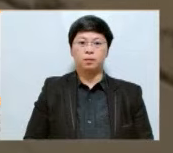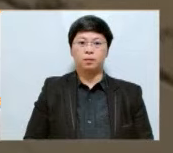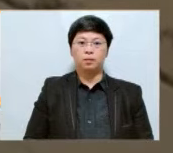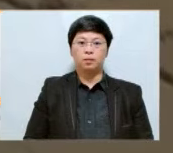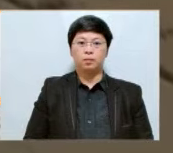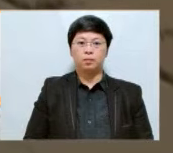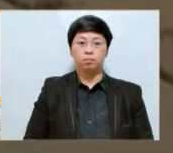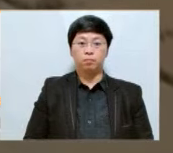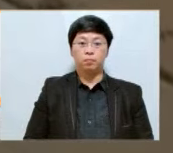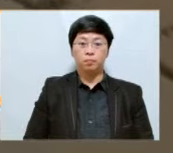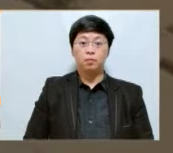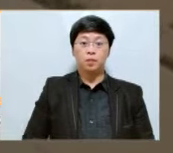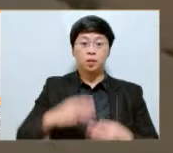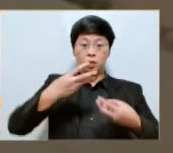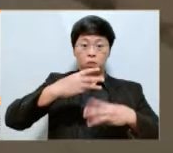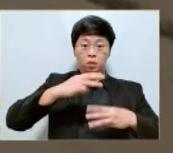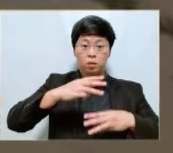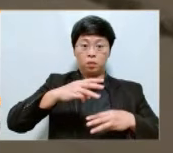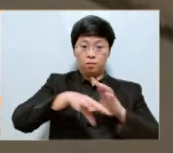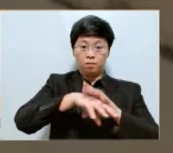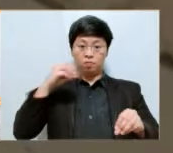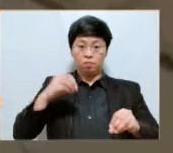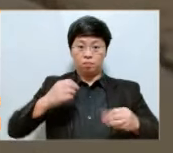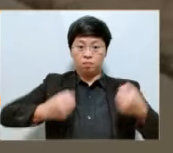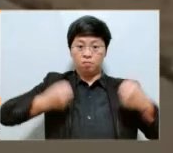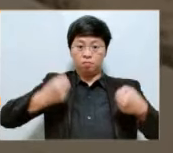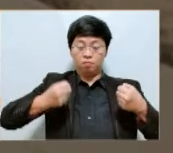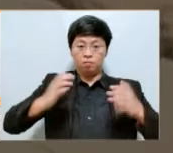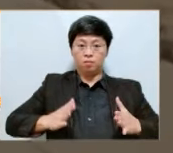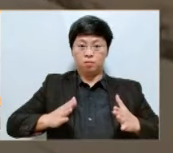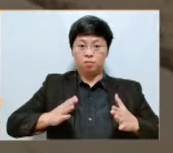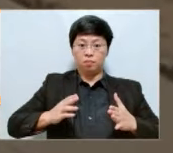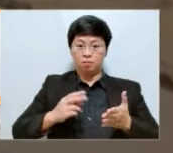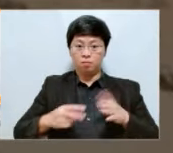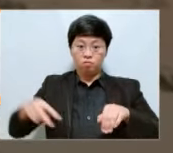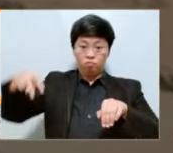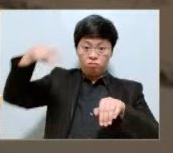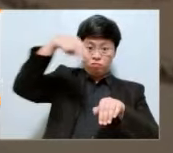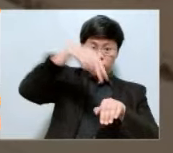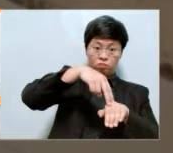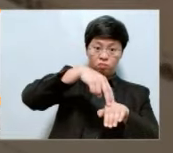Mula sa bintana, lumabas ang sasakyan ng driver at sumampa sa bubong ng SUV.